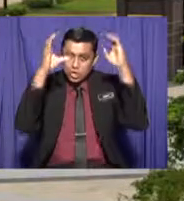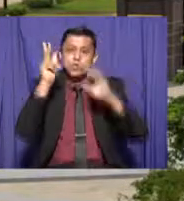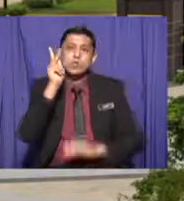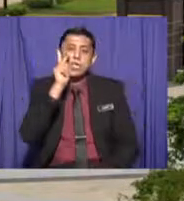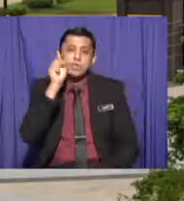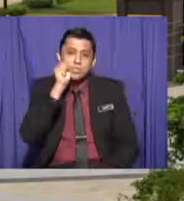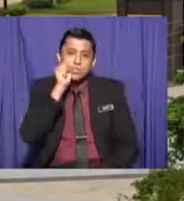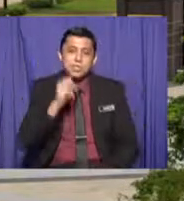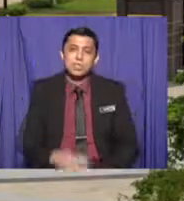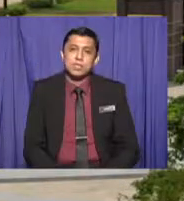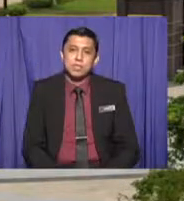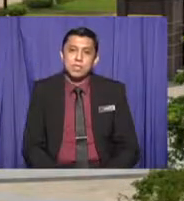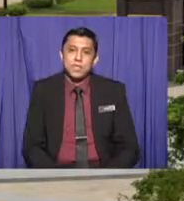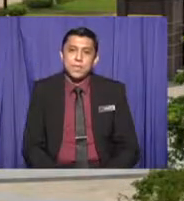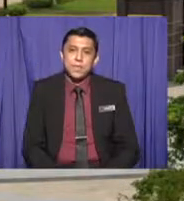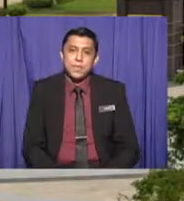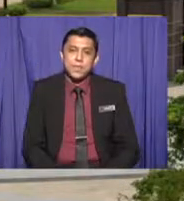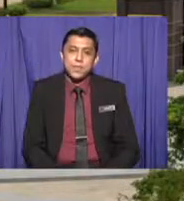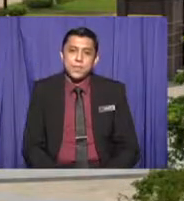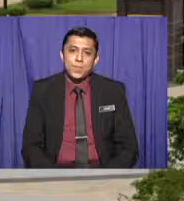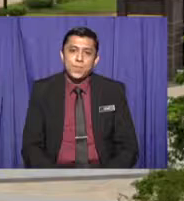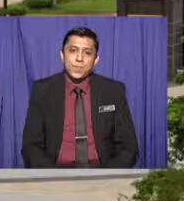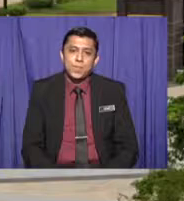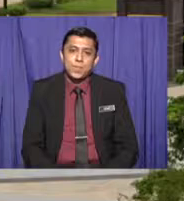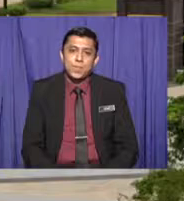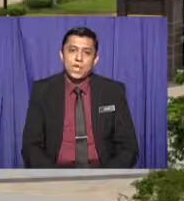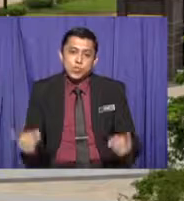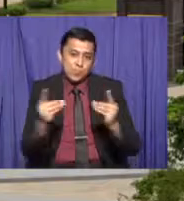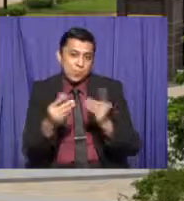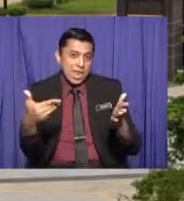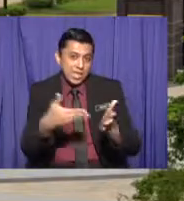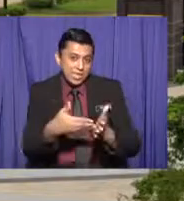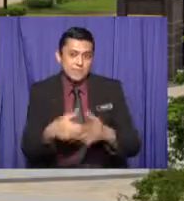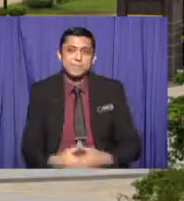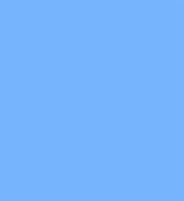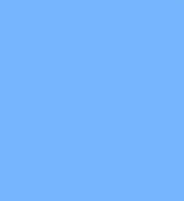Selvi Chandran dari SMK Konvent Kajang. Jumpa lagi.